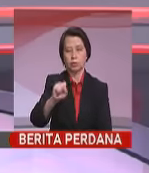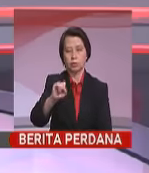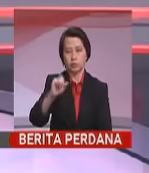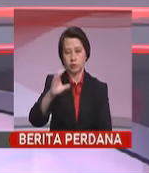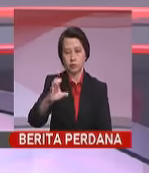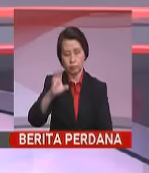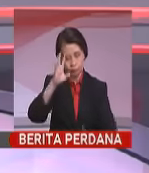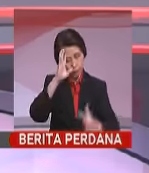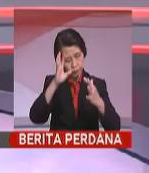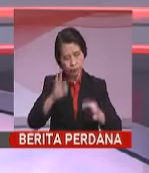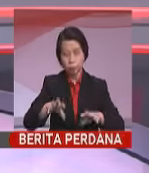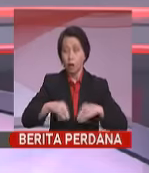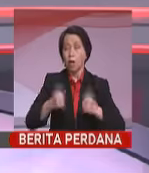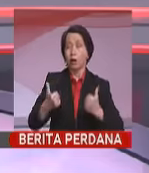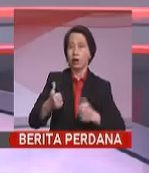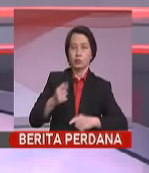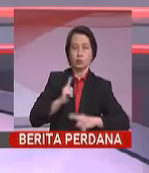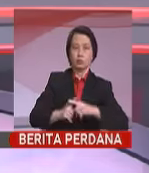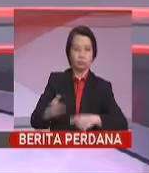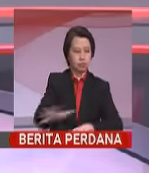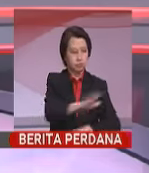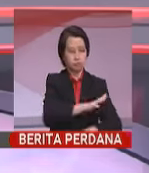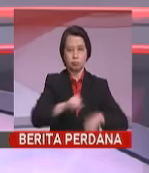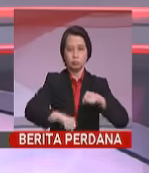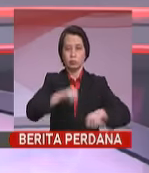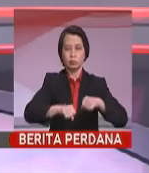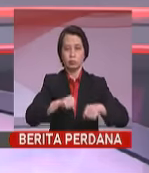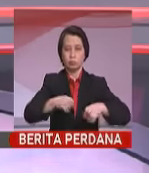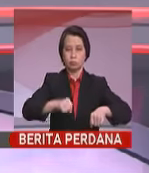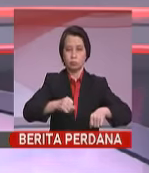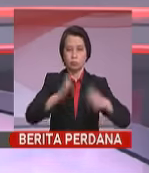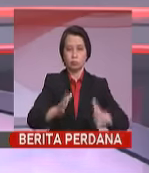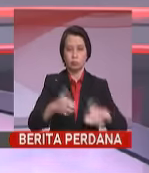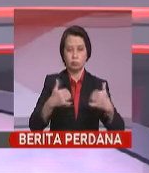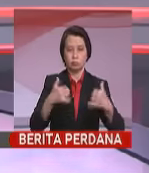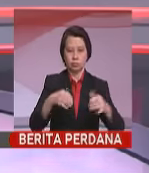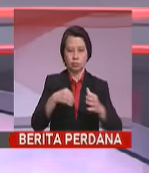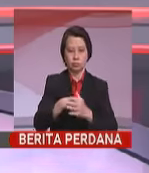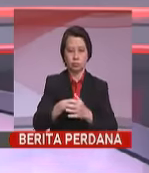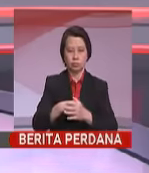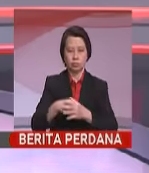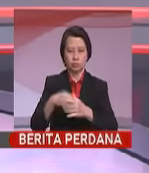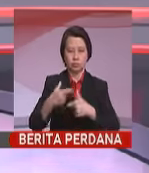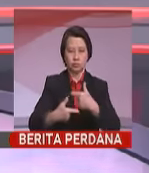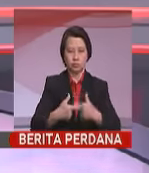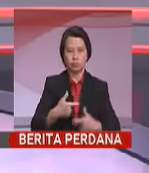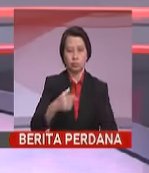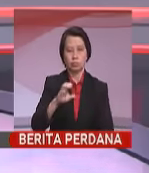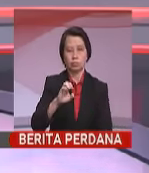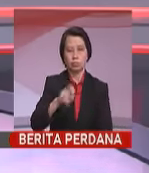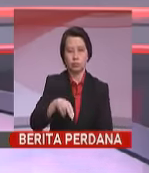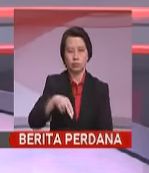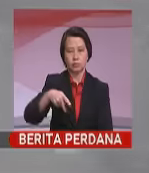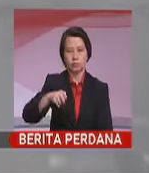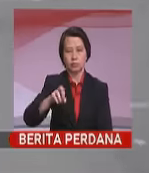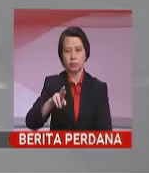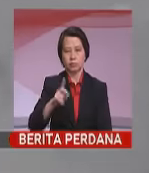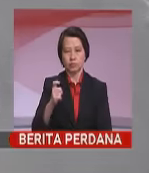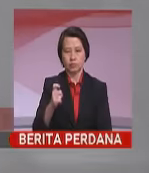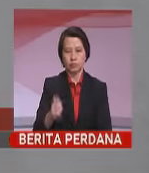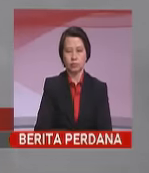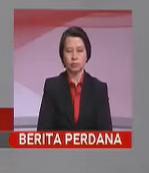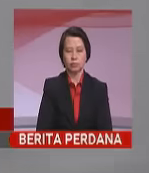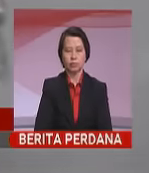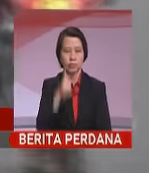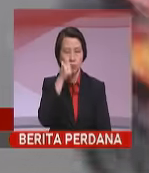Keputusan berkenaan disambut positif oleh kebanyakan pelumba negara yang beraksi dalam saingan kejuaraan Malaysia Capri. Bagi